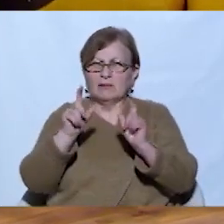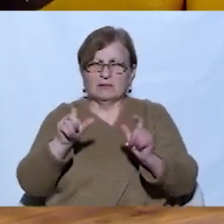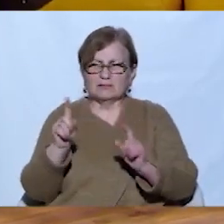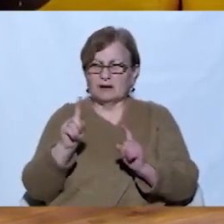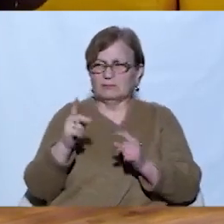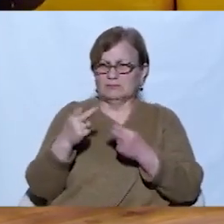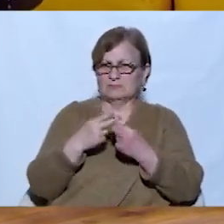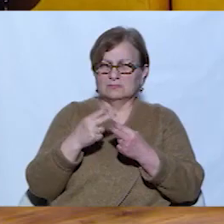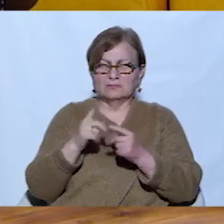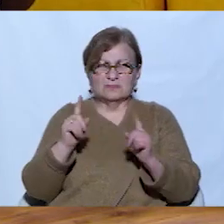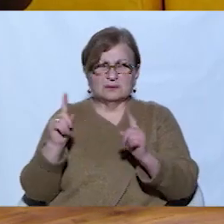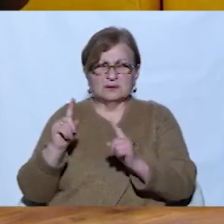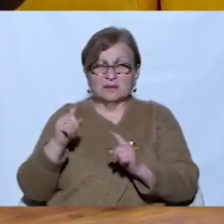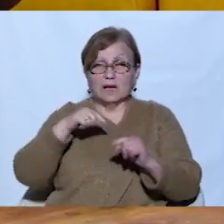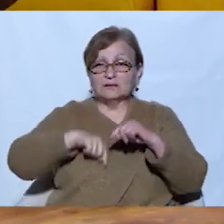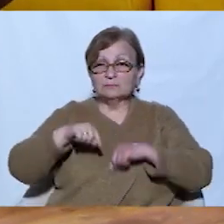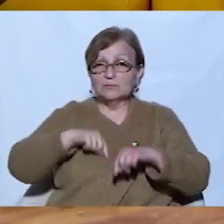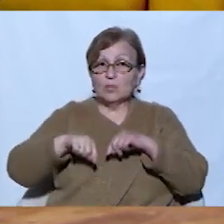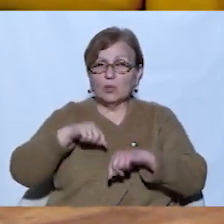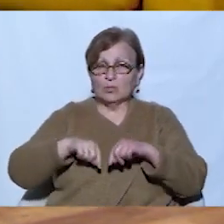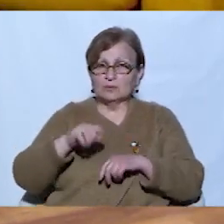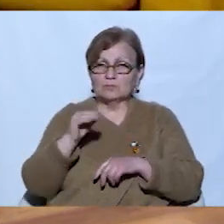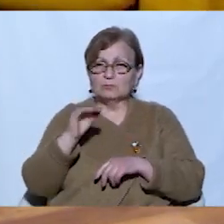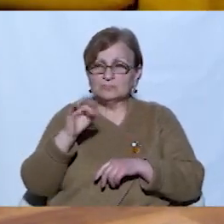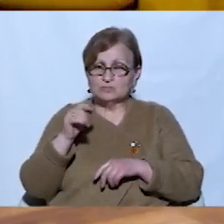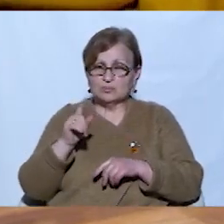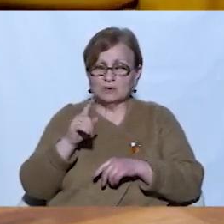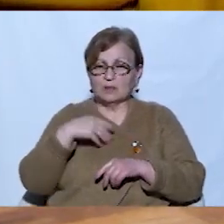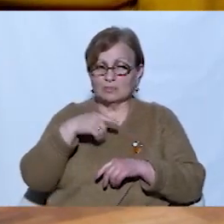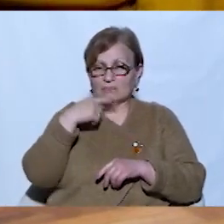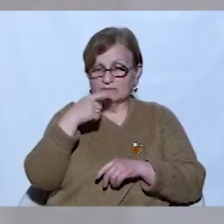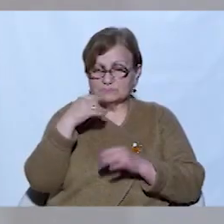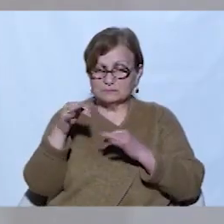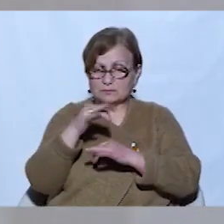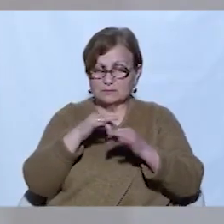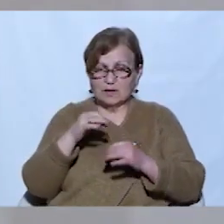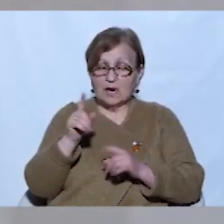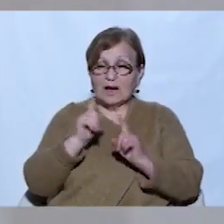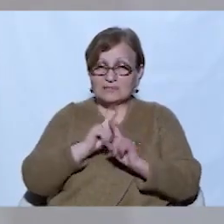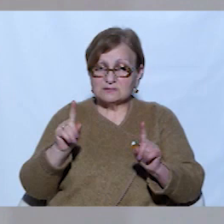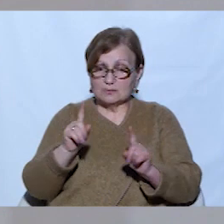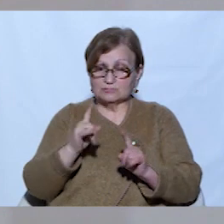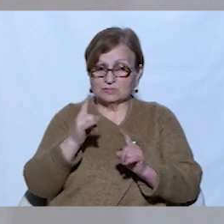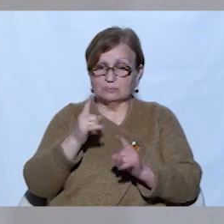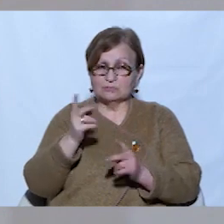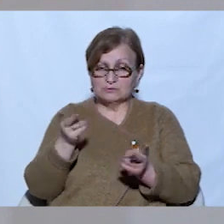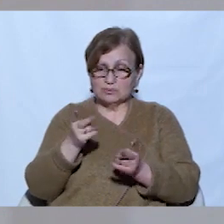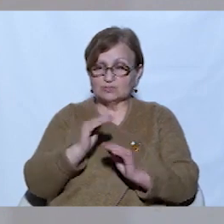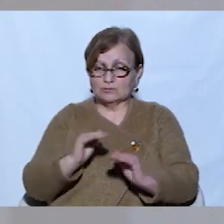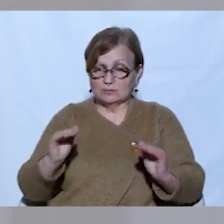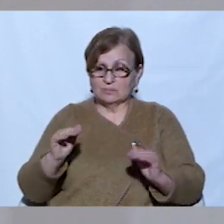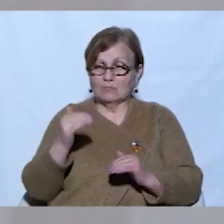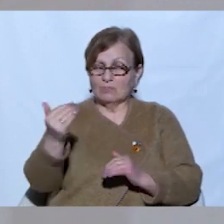ან ფიზიოლოგიური, ბიოლოგიური ფაქტორები, ხო? როდესაც ვსაუბრობთ განსაკუთრებულ საჭიროებებს ქონე ბავშვებზე, ჩვენ ვიცით, რომ ეს